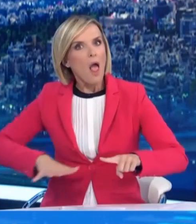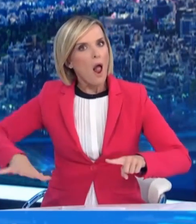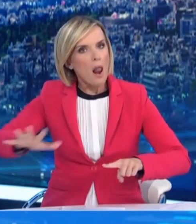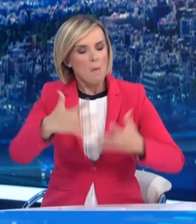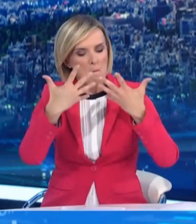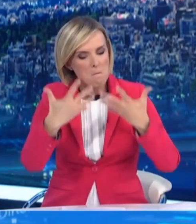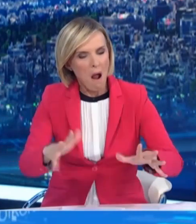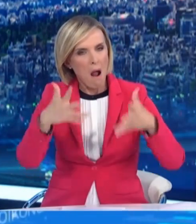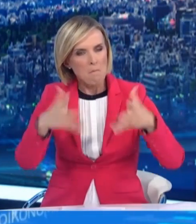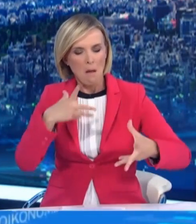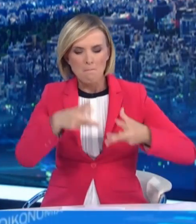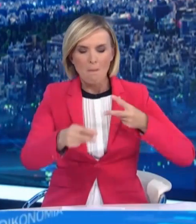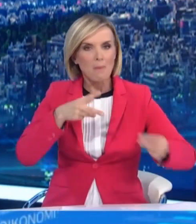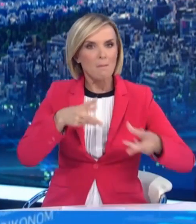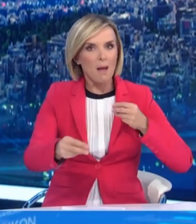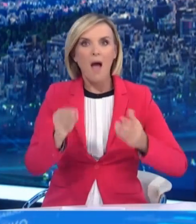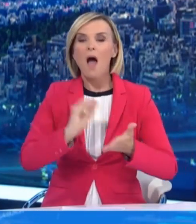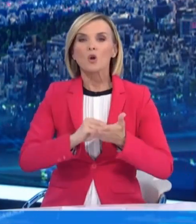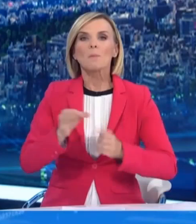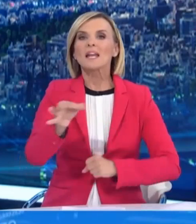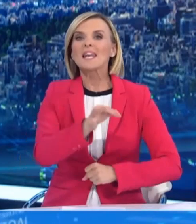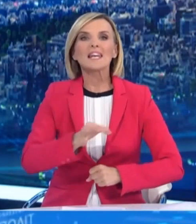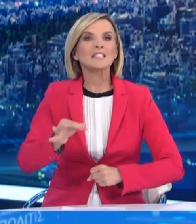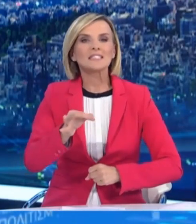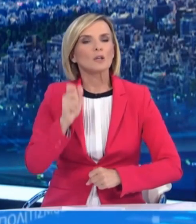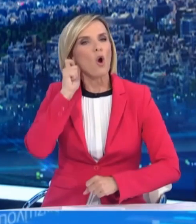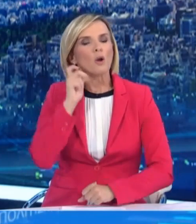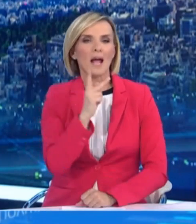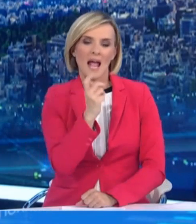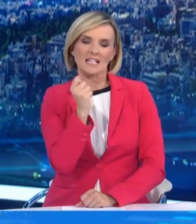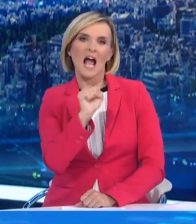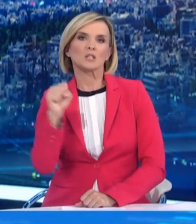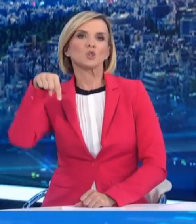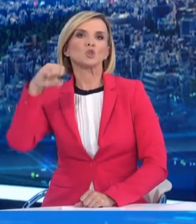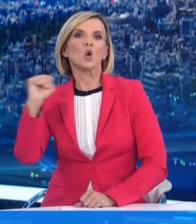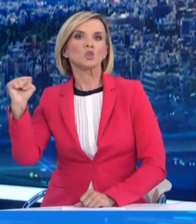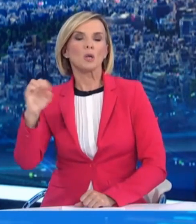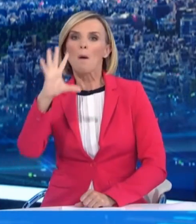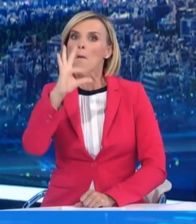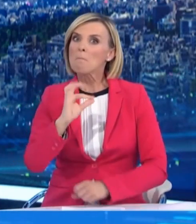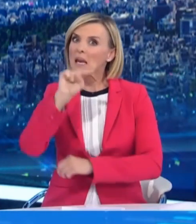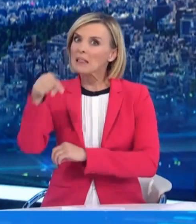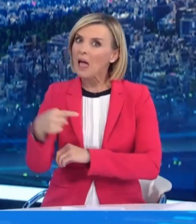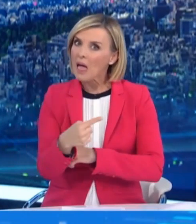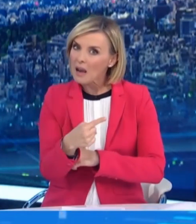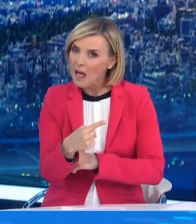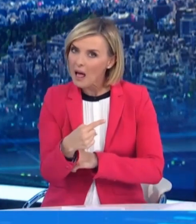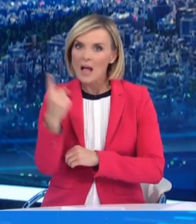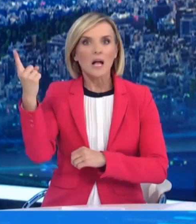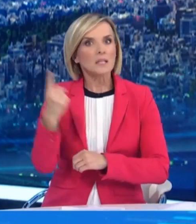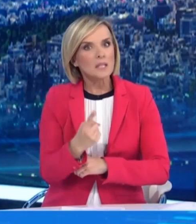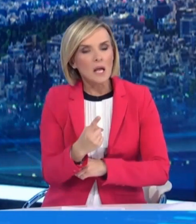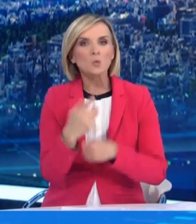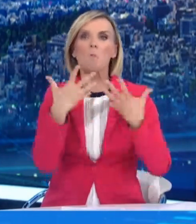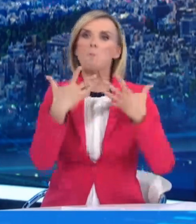η συμμετοχή της νήσου Κάστρος, η οποία έχει εμβολιαστεί το 99%, από τους 79 κατοίκους έχουν